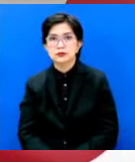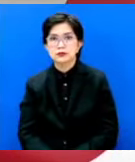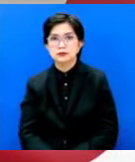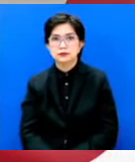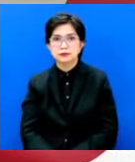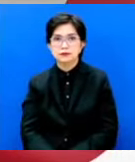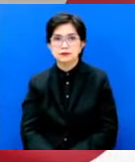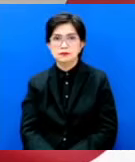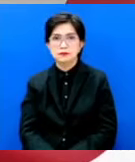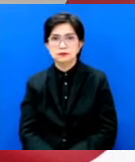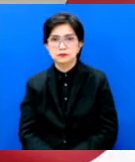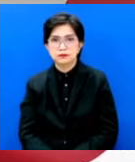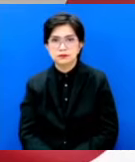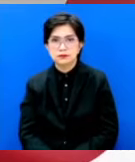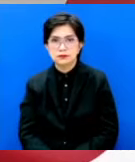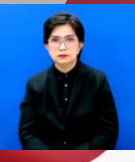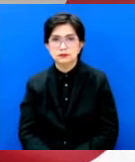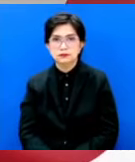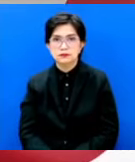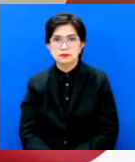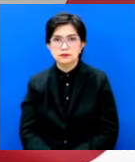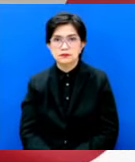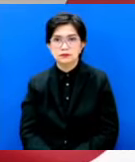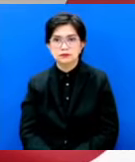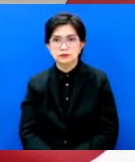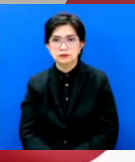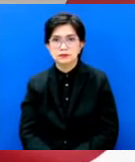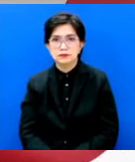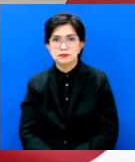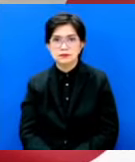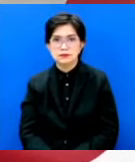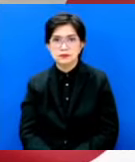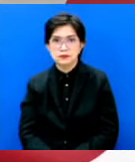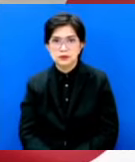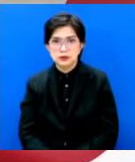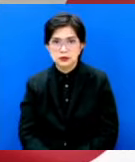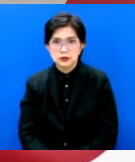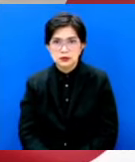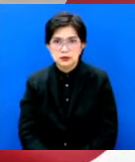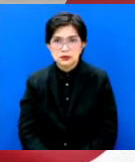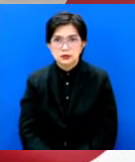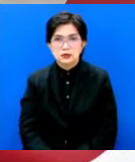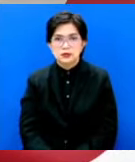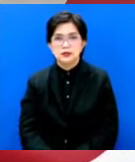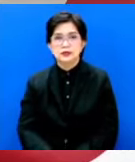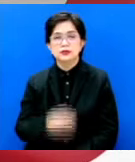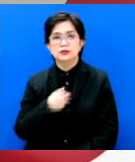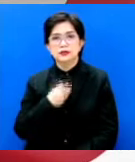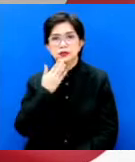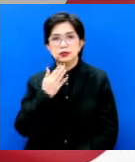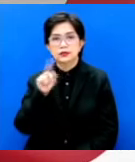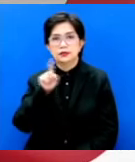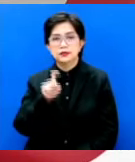Tolong,Pak. Oke,terimakasih.Ya,ini adiksaya.Sayabertanya,bagaimanakita